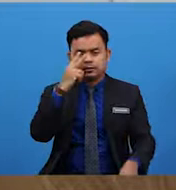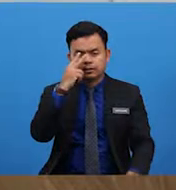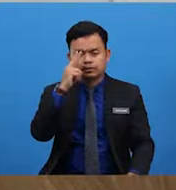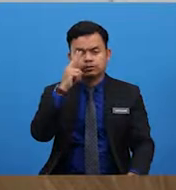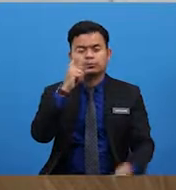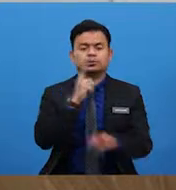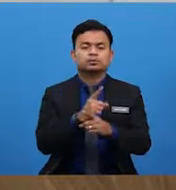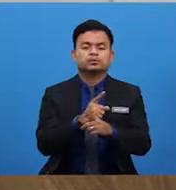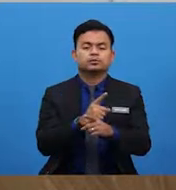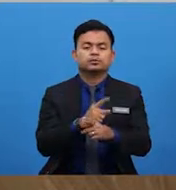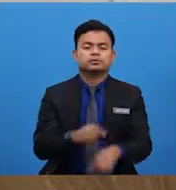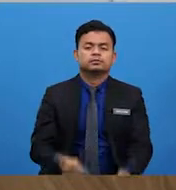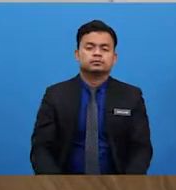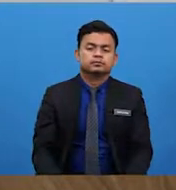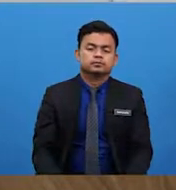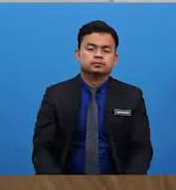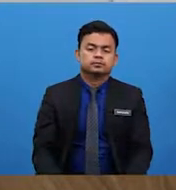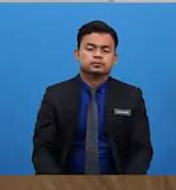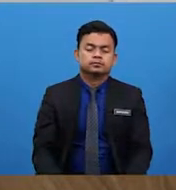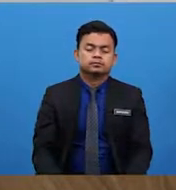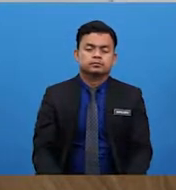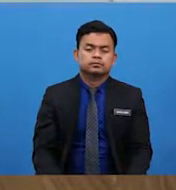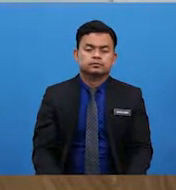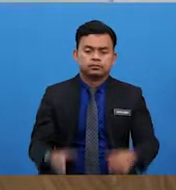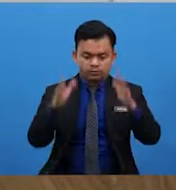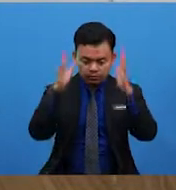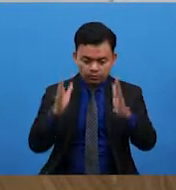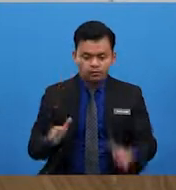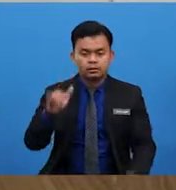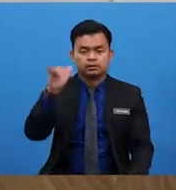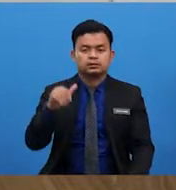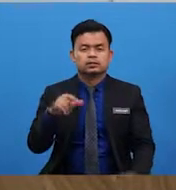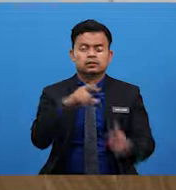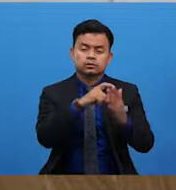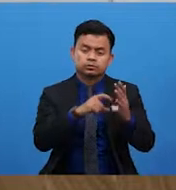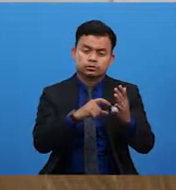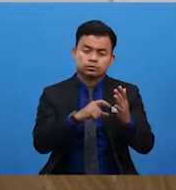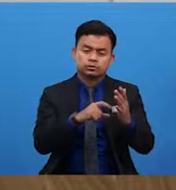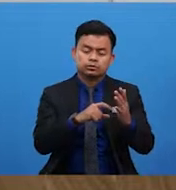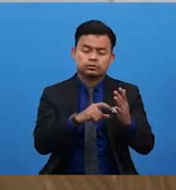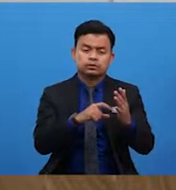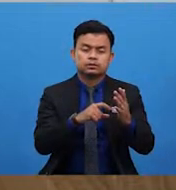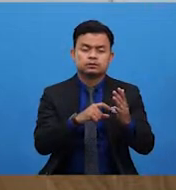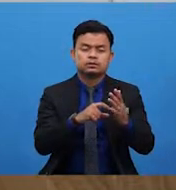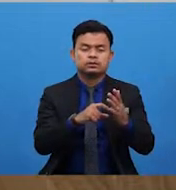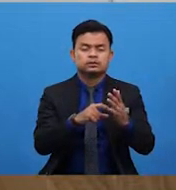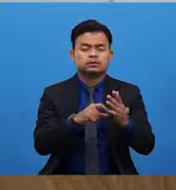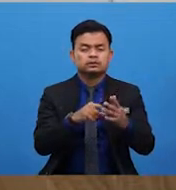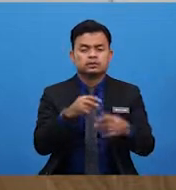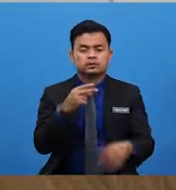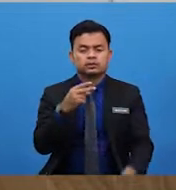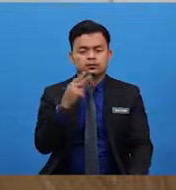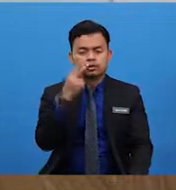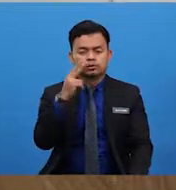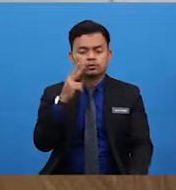Kris bikin air dan pelukis bermain dengan jalinan sehingga memiliki Seohyun sangat menarik dipercaya uh kita pilih yang pakai yang